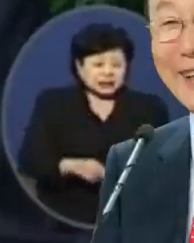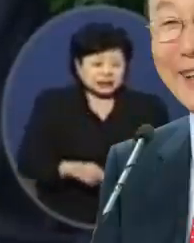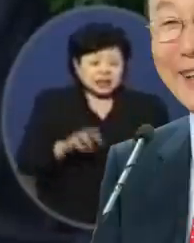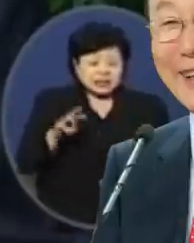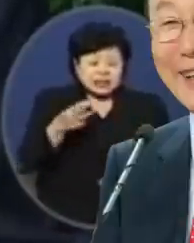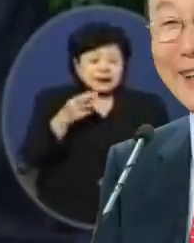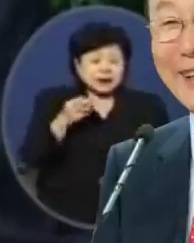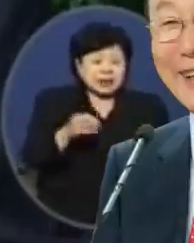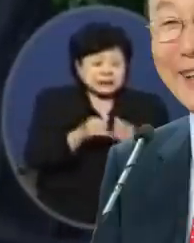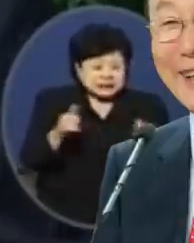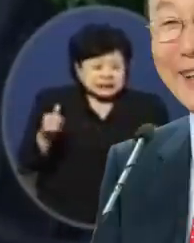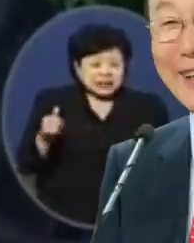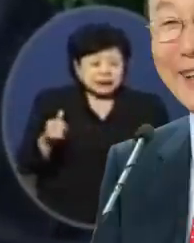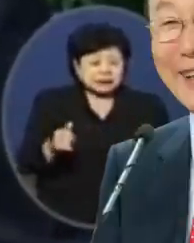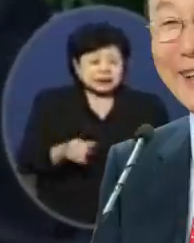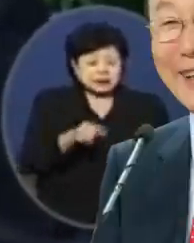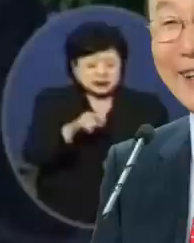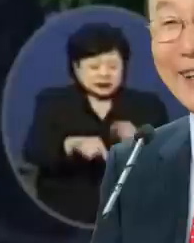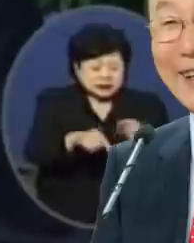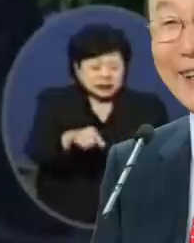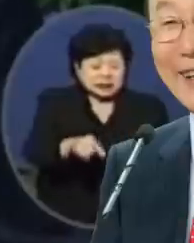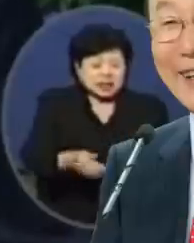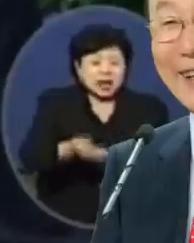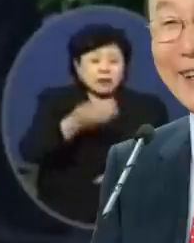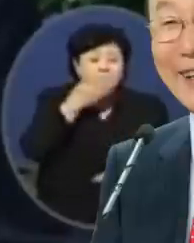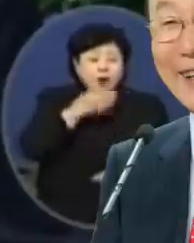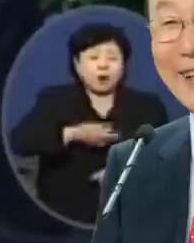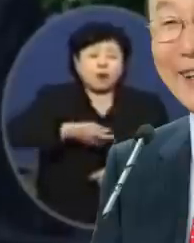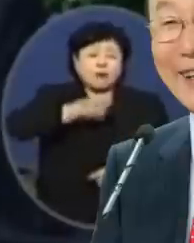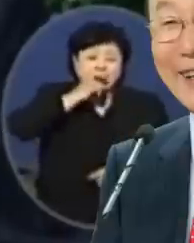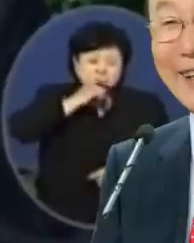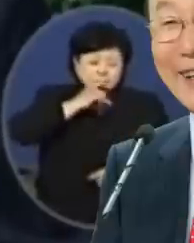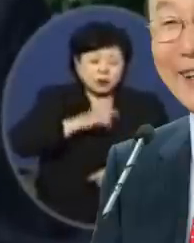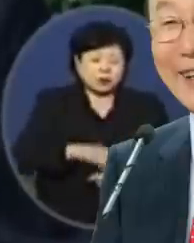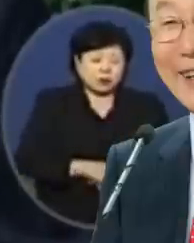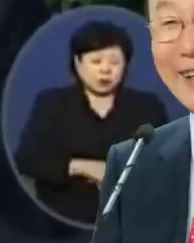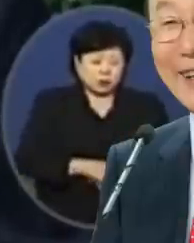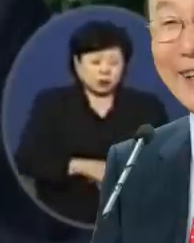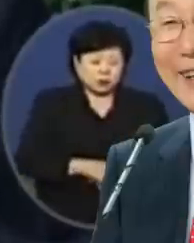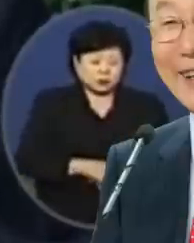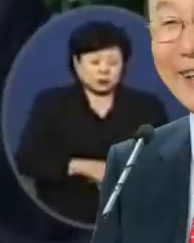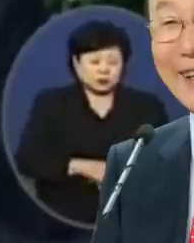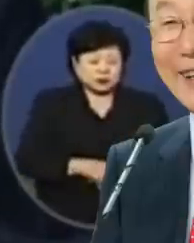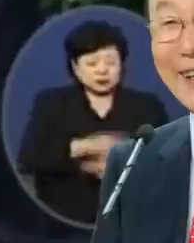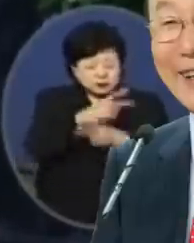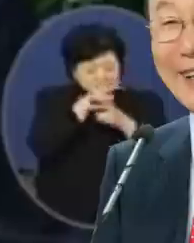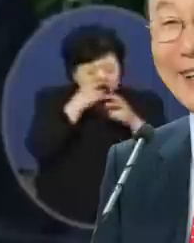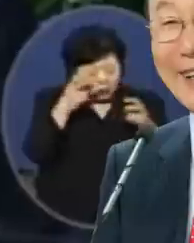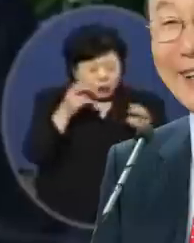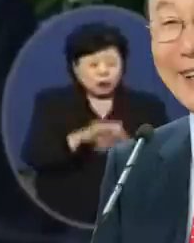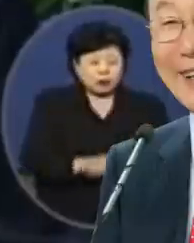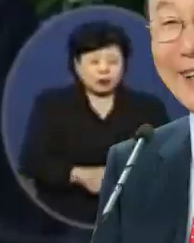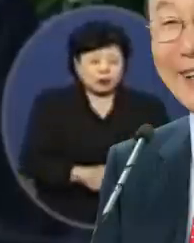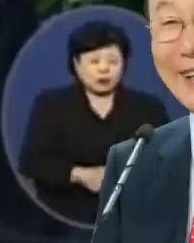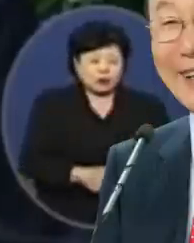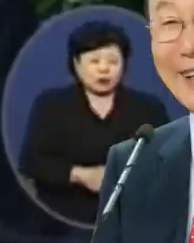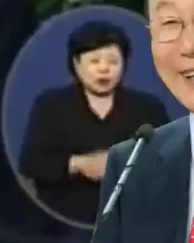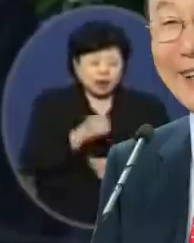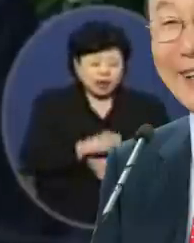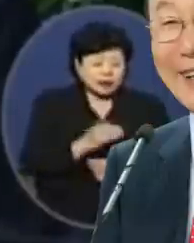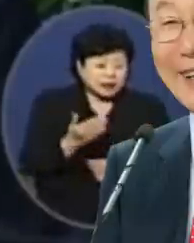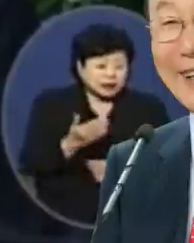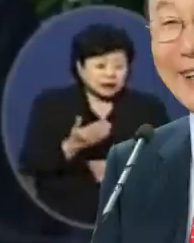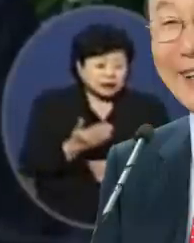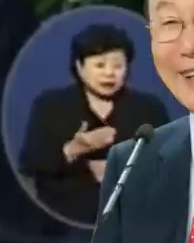300만입니다 여러분. 300만을 먹고 마시고 자고 해야 될 것인데